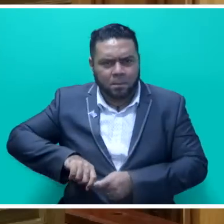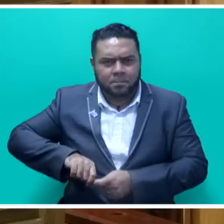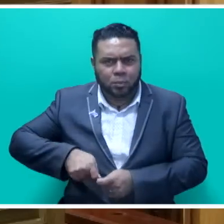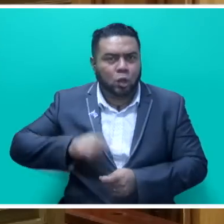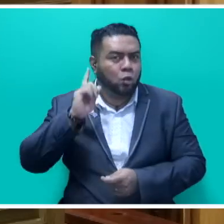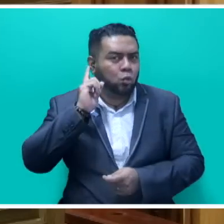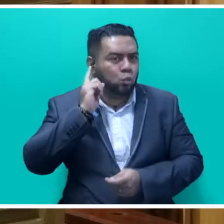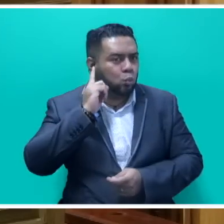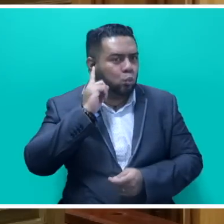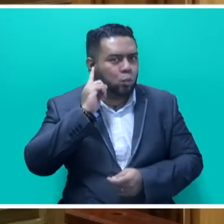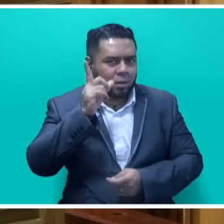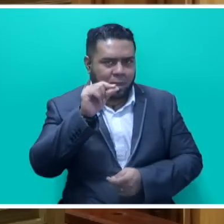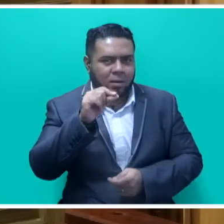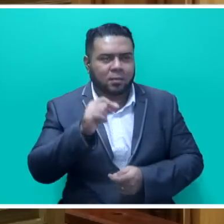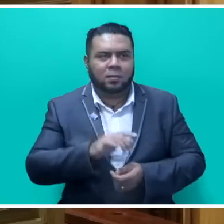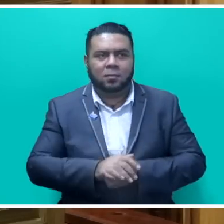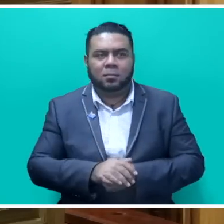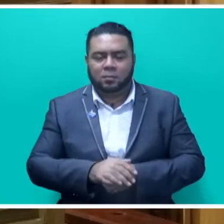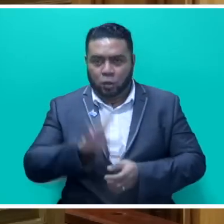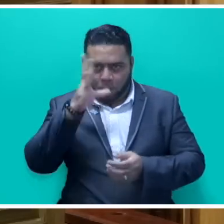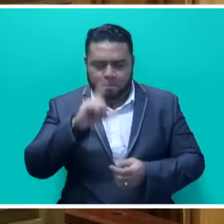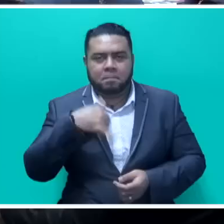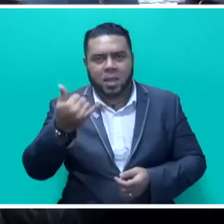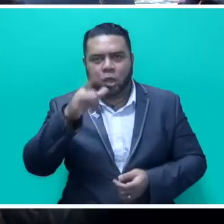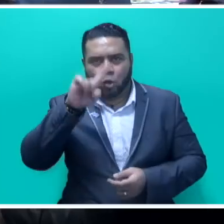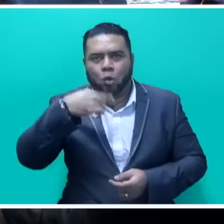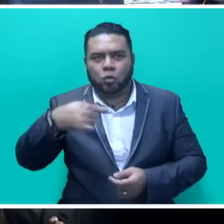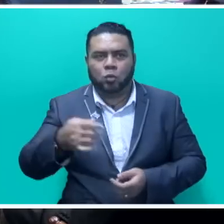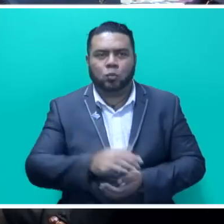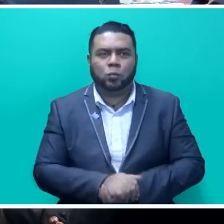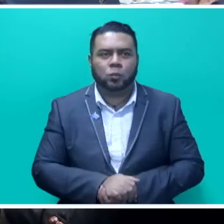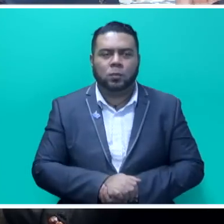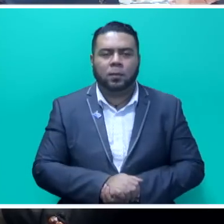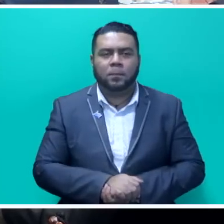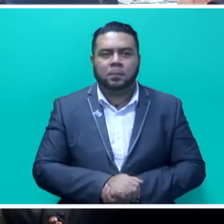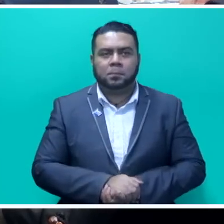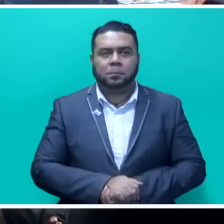2. Thank you. You may continue, Honourable Deputy Prime Minister.